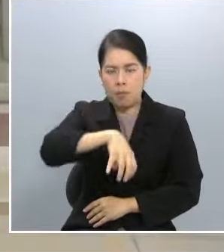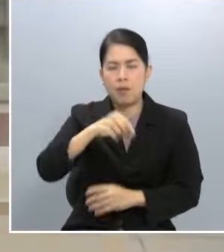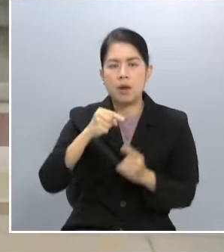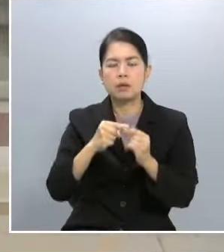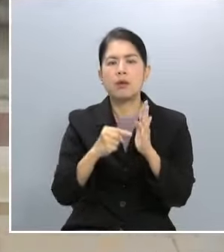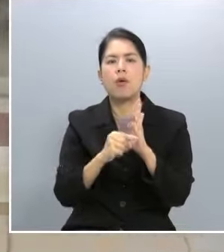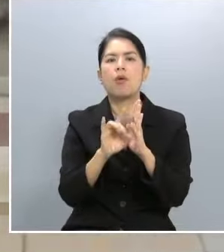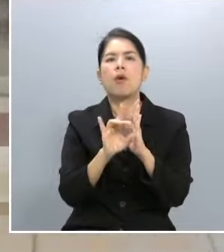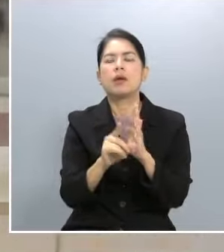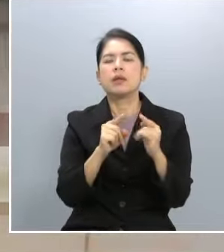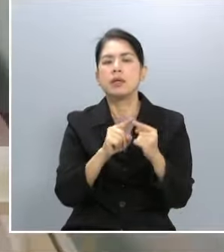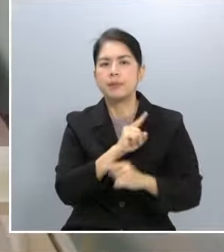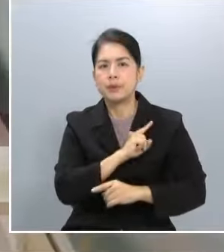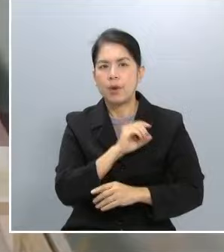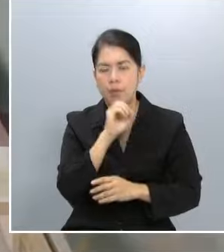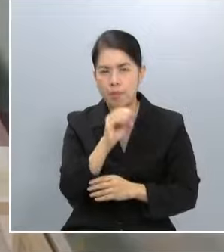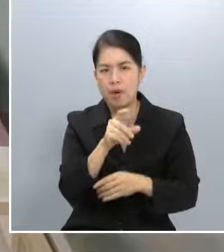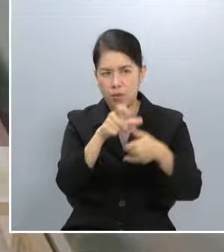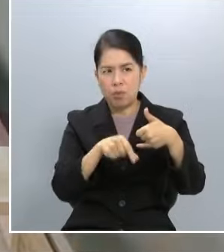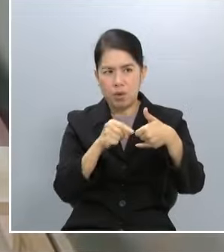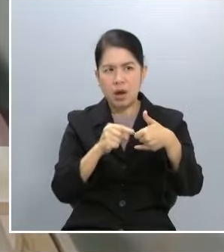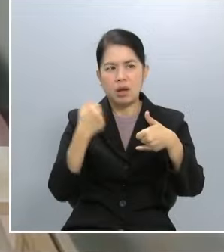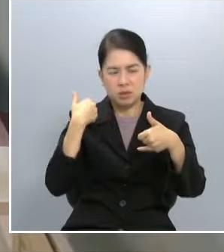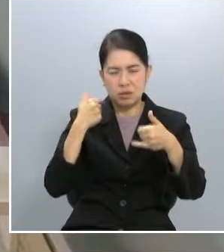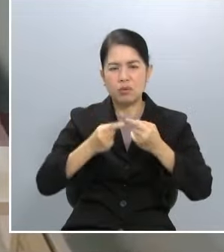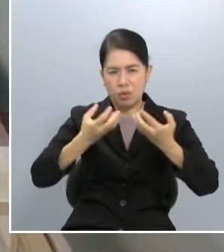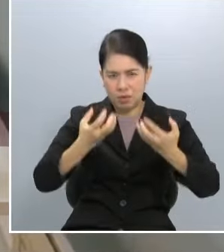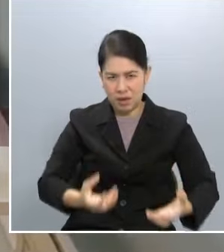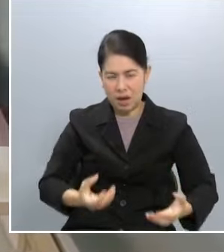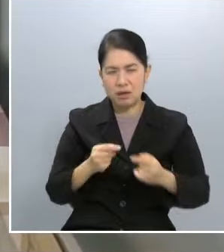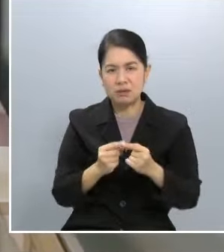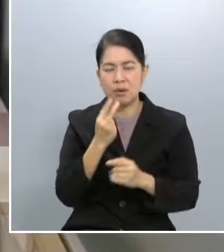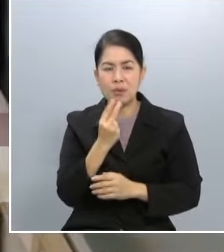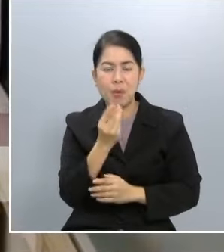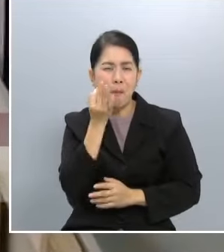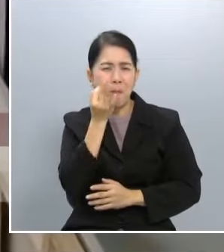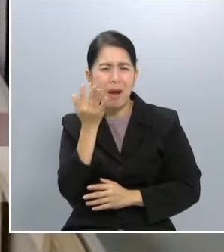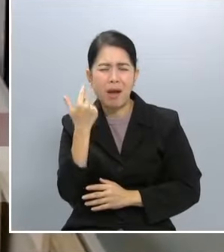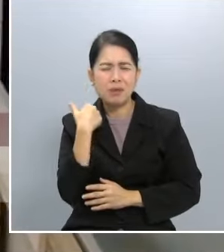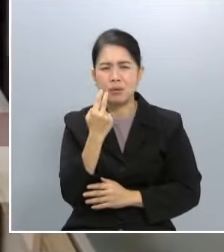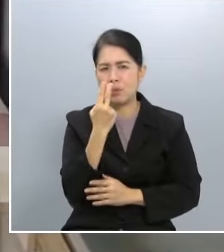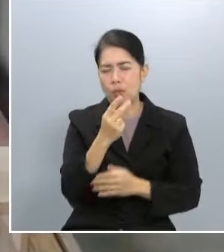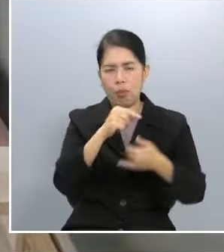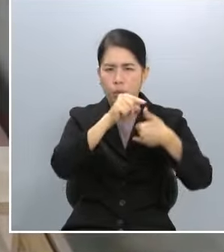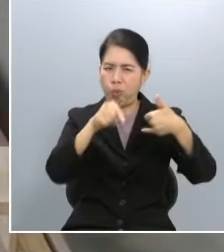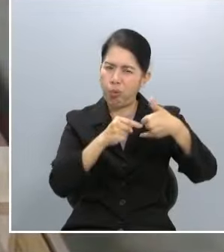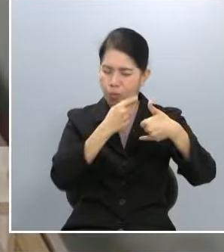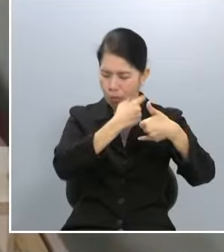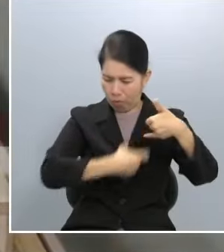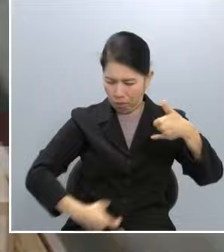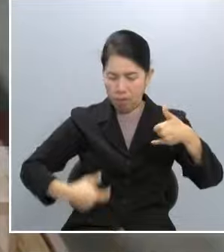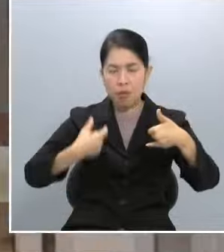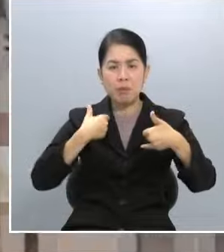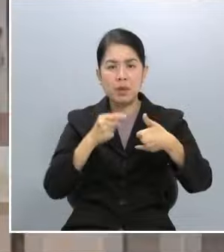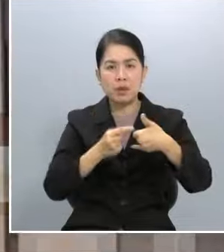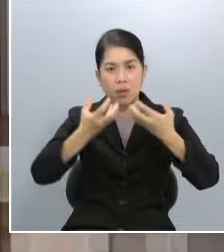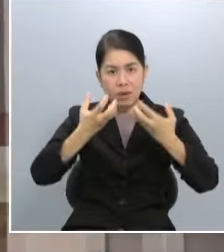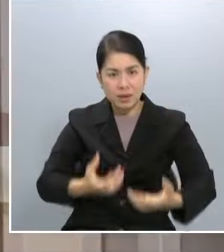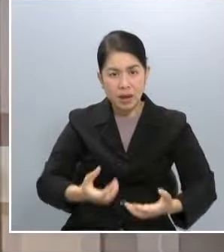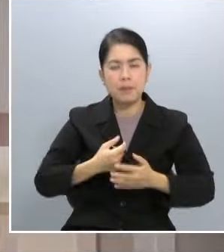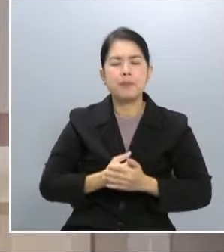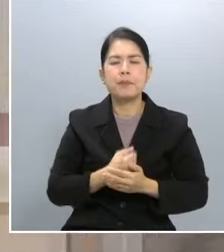ข้ของน้องบอกว่ายังถือว่าวิกฤตนะคะแผลเนี่ยเป็นแผลชะกันไปทั่วทั้งตัวเลยโดยเฉพาะบนใบหน้าด้านซ้าย